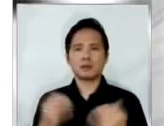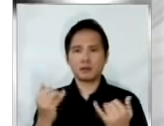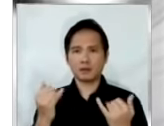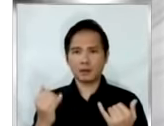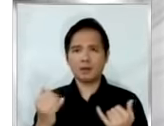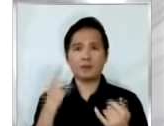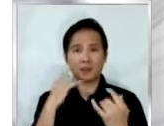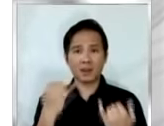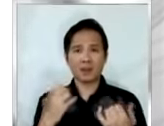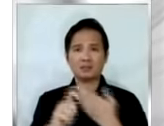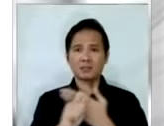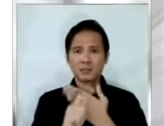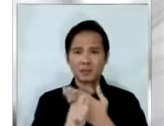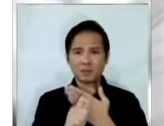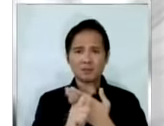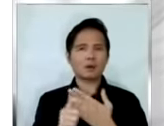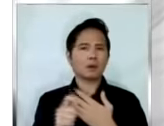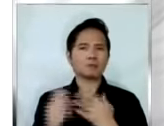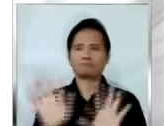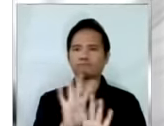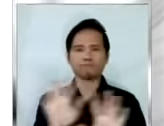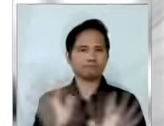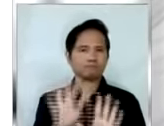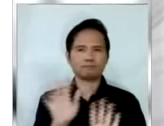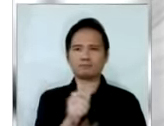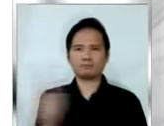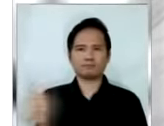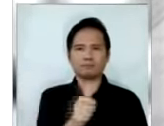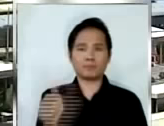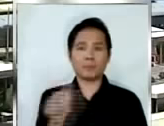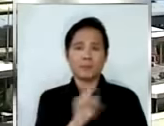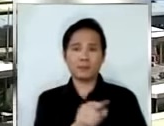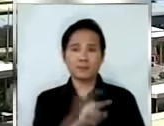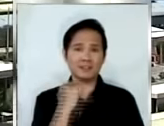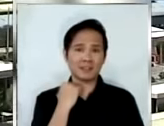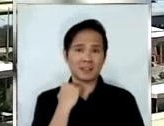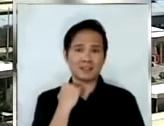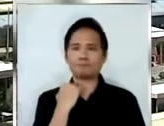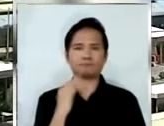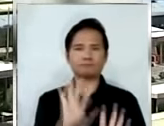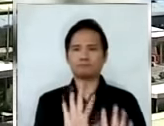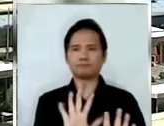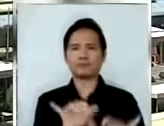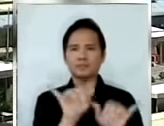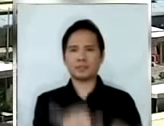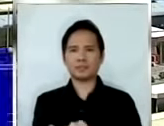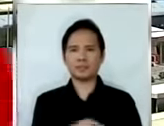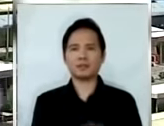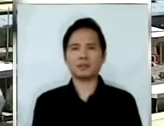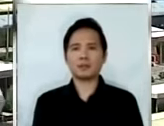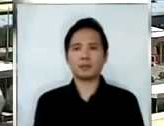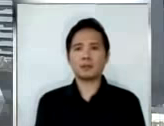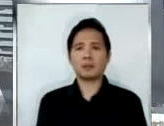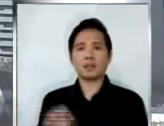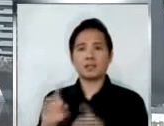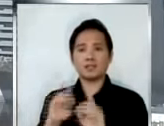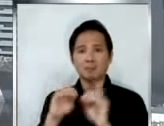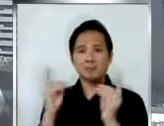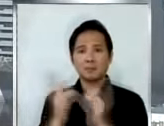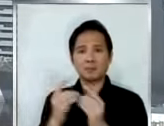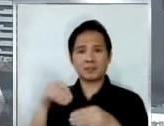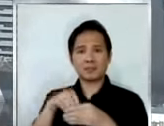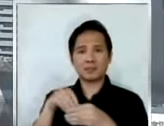ang paglabas-pasok sa lungsod ng mga locally stranded individuals o LSI. Utos ito ng Department of Interior and Local Government para maiwasan daw